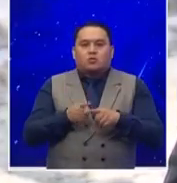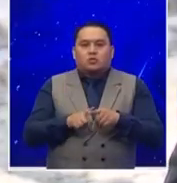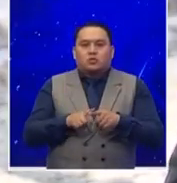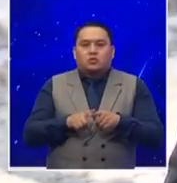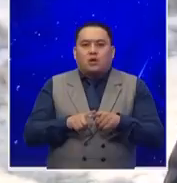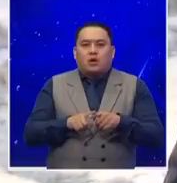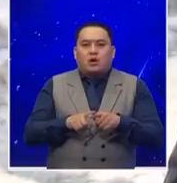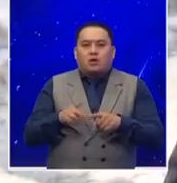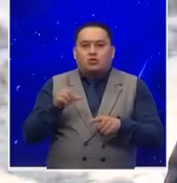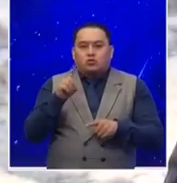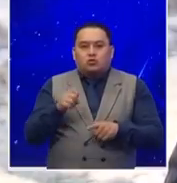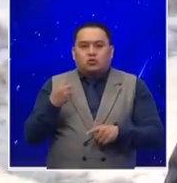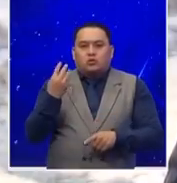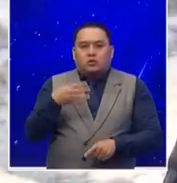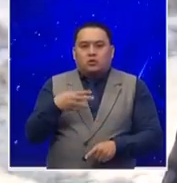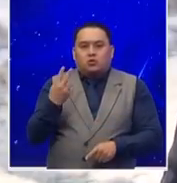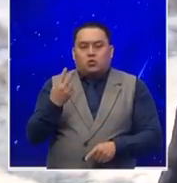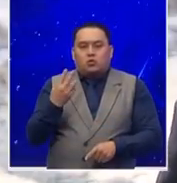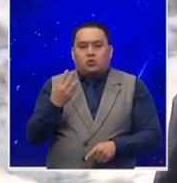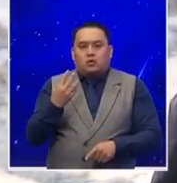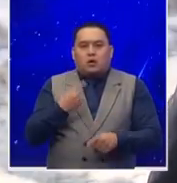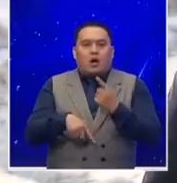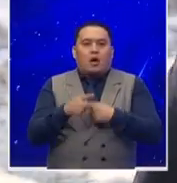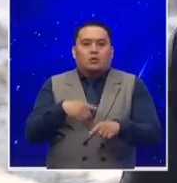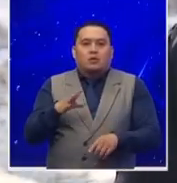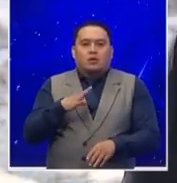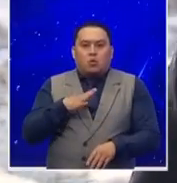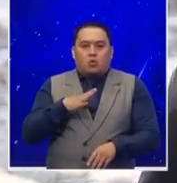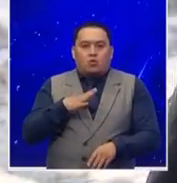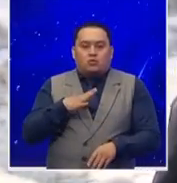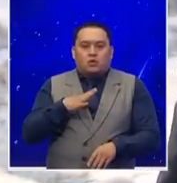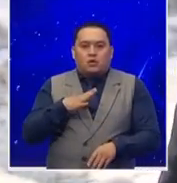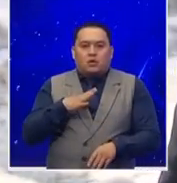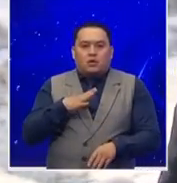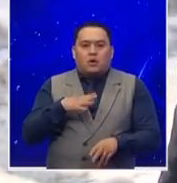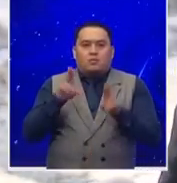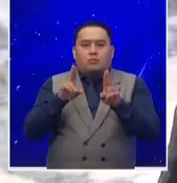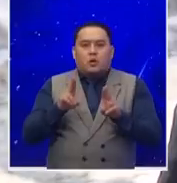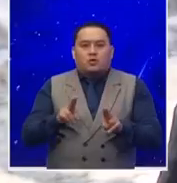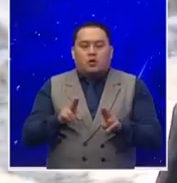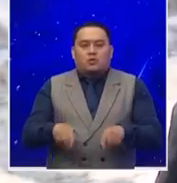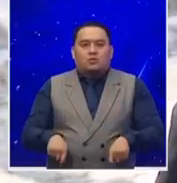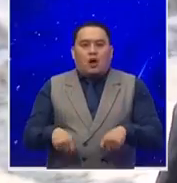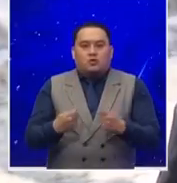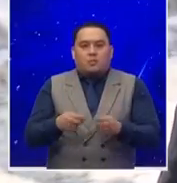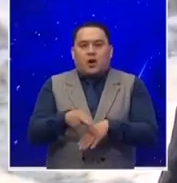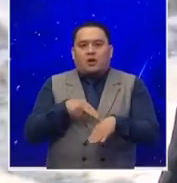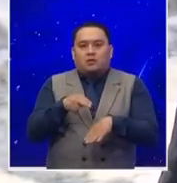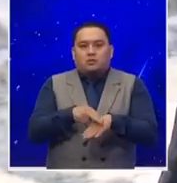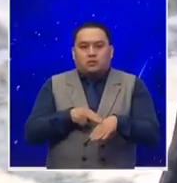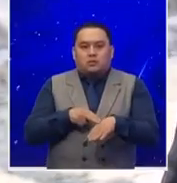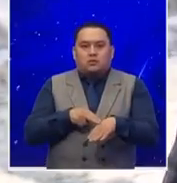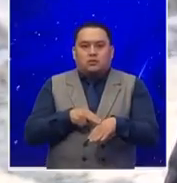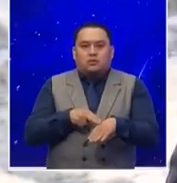иті, 144 мысығы иелеріне қайтарылды. Жеке және тұлғалардың бекітілген ережелері талаптарын бұзған үшін учаскелік полицейлік